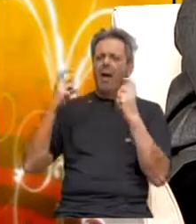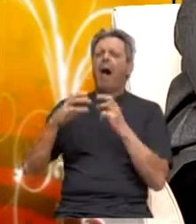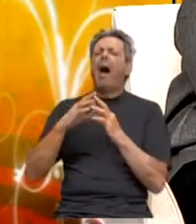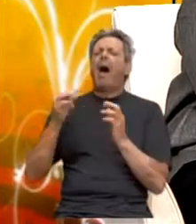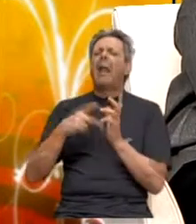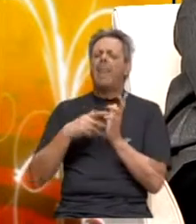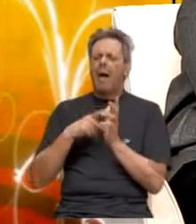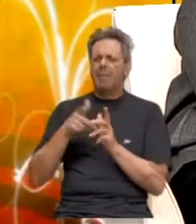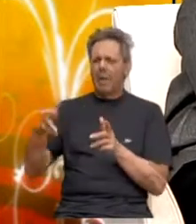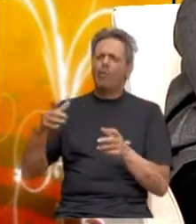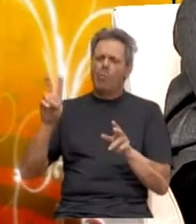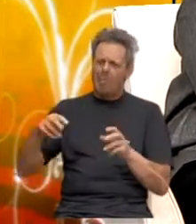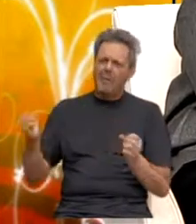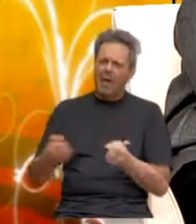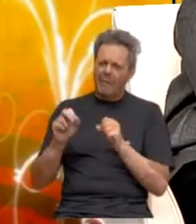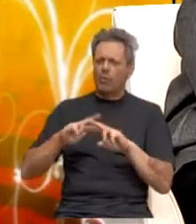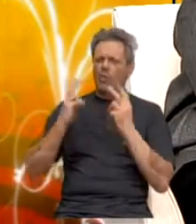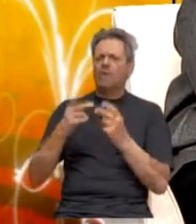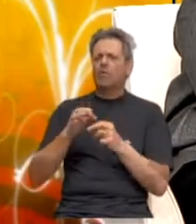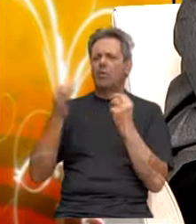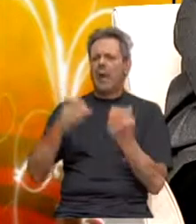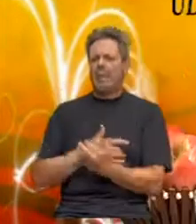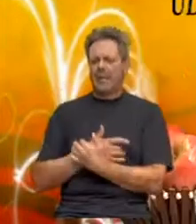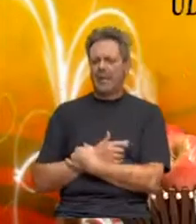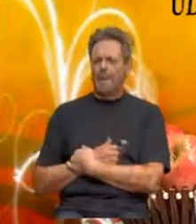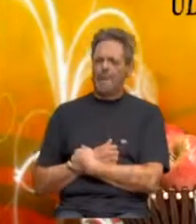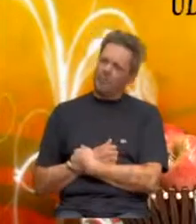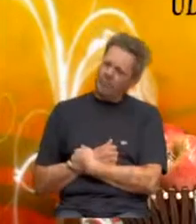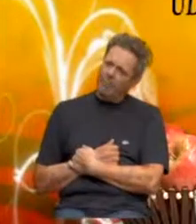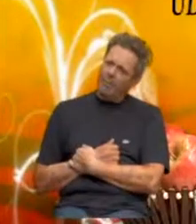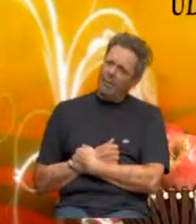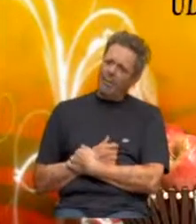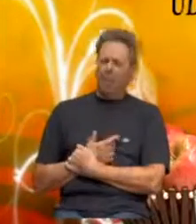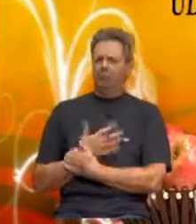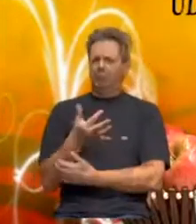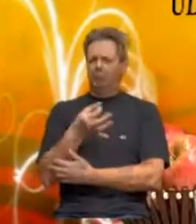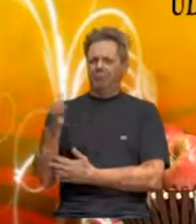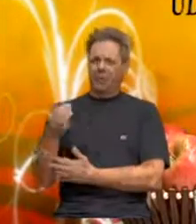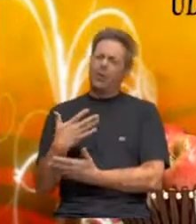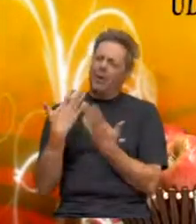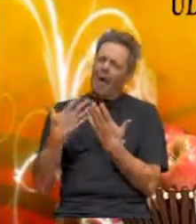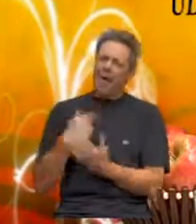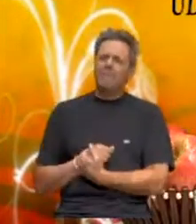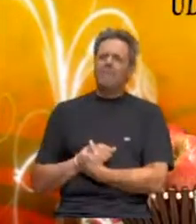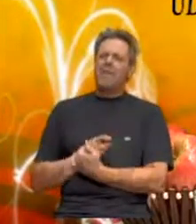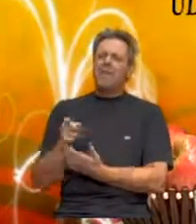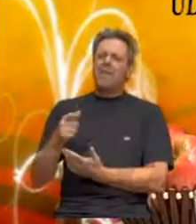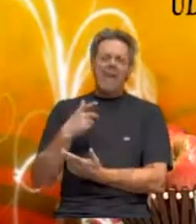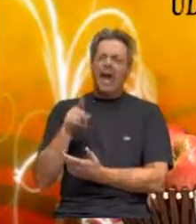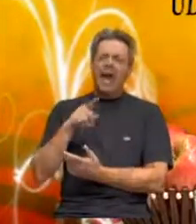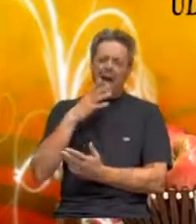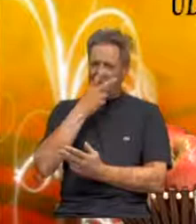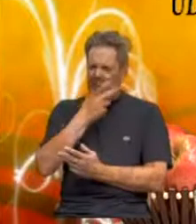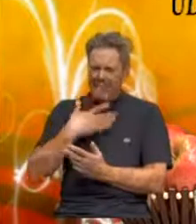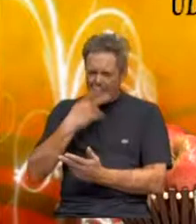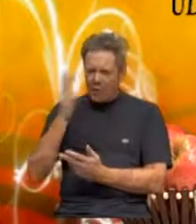ćemo također imati aktivnosti Svjetskog dana srca. Super, doktorice Portolan, super. Ja mislim da sam strašno puno stvari rekli, a vi ako niste sve